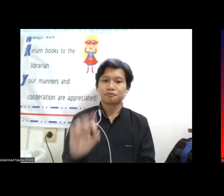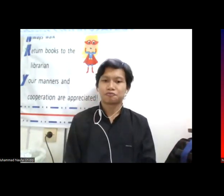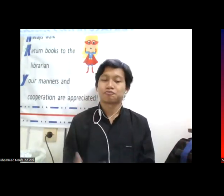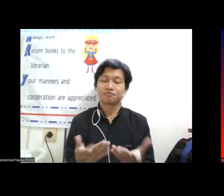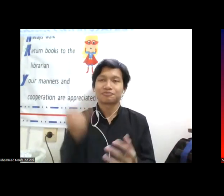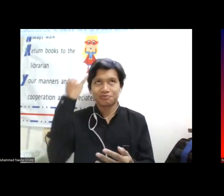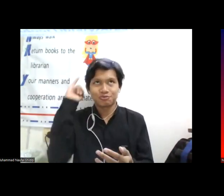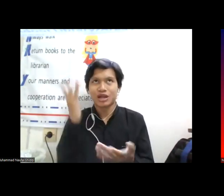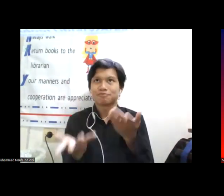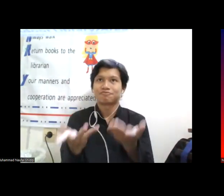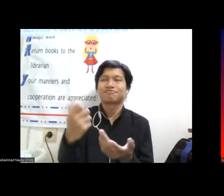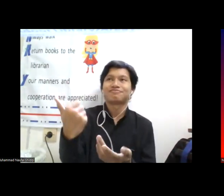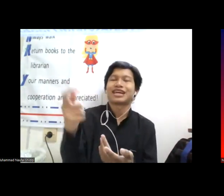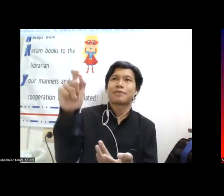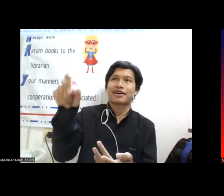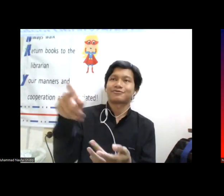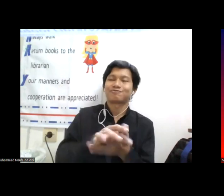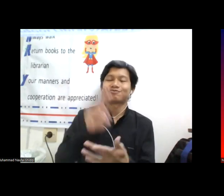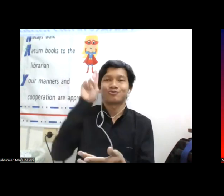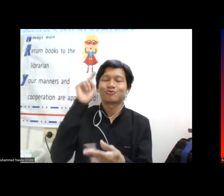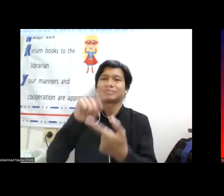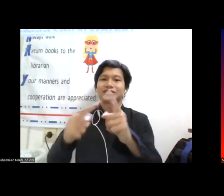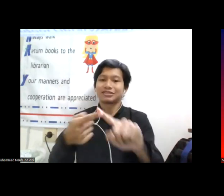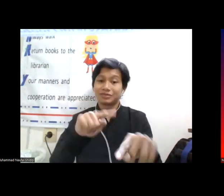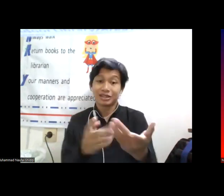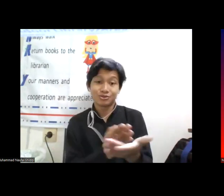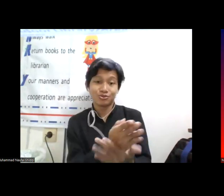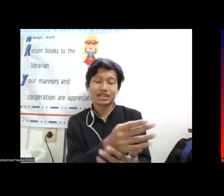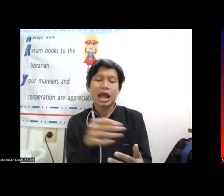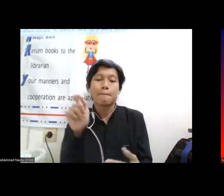Nanti bisa kita tetapkan juga ya oke